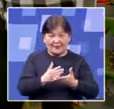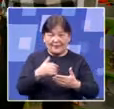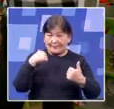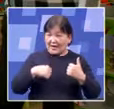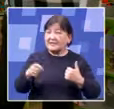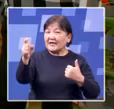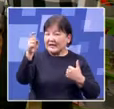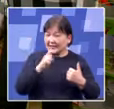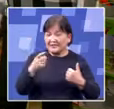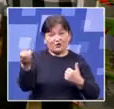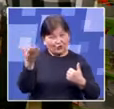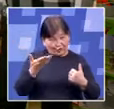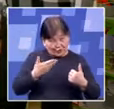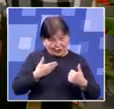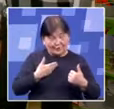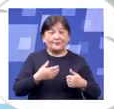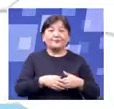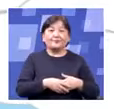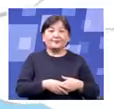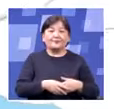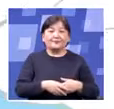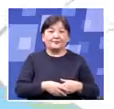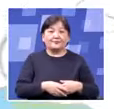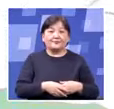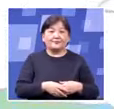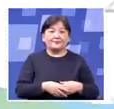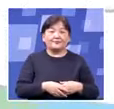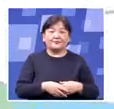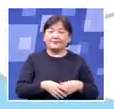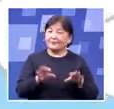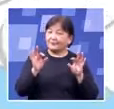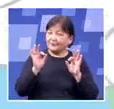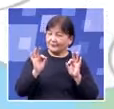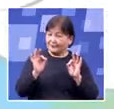багштай нэрлээд зааж өгөх хүмүүдээ